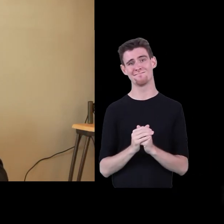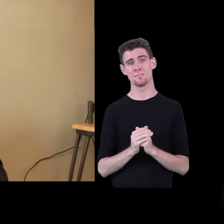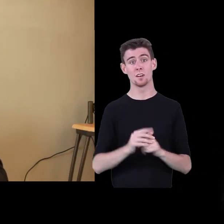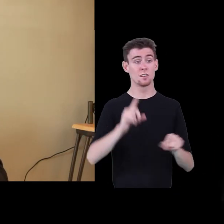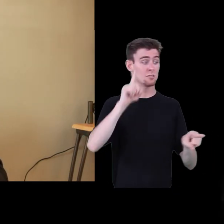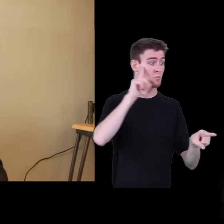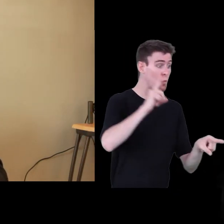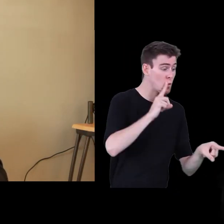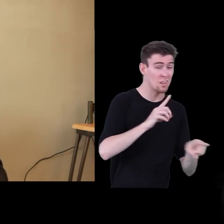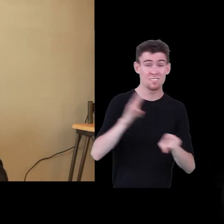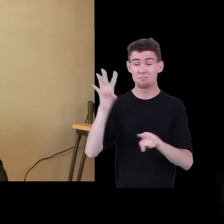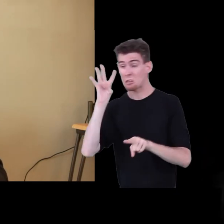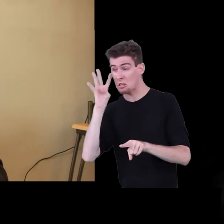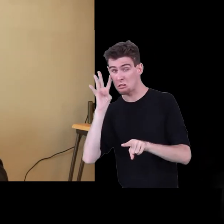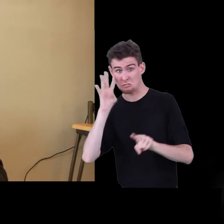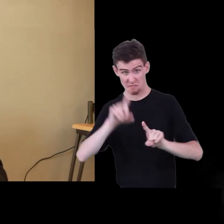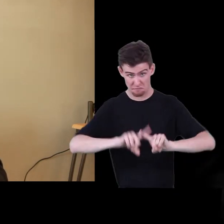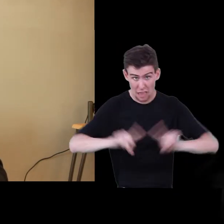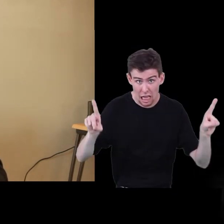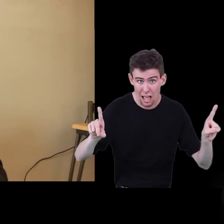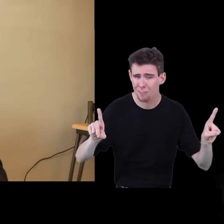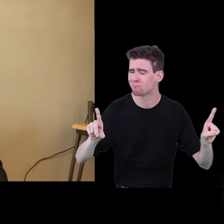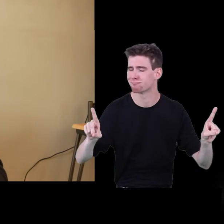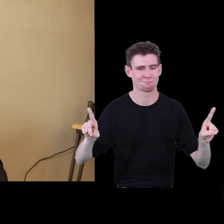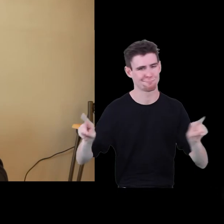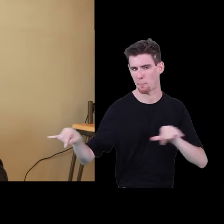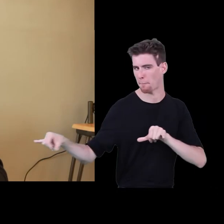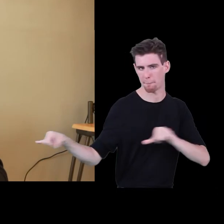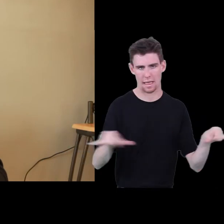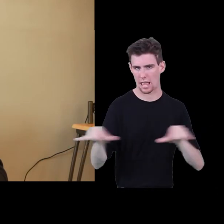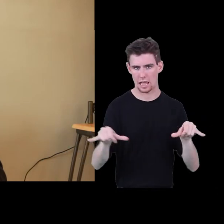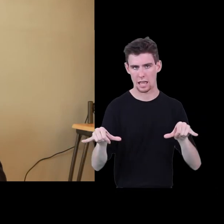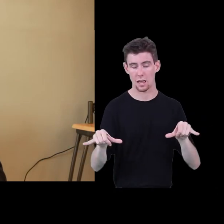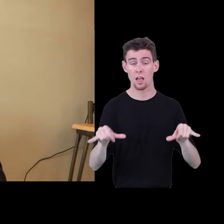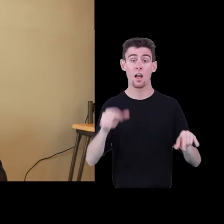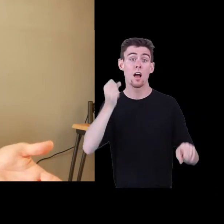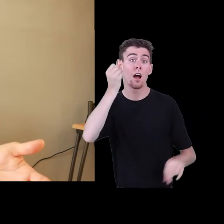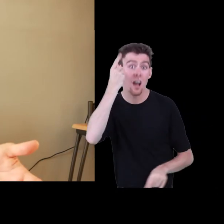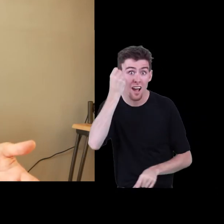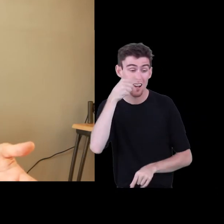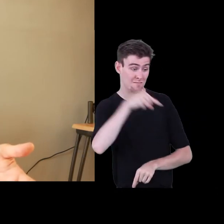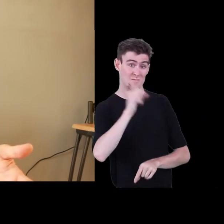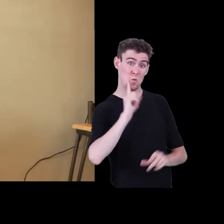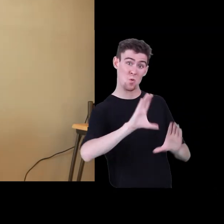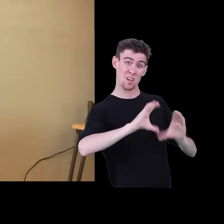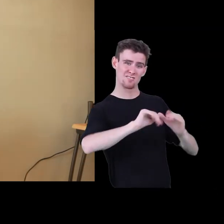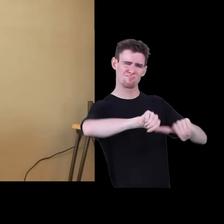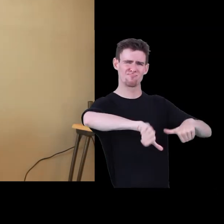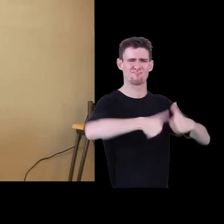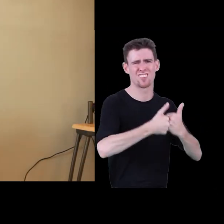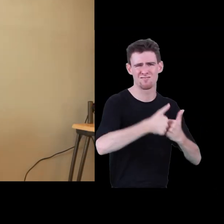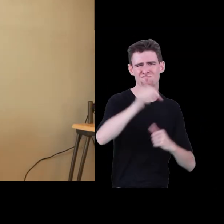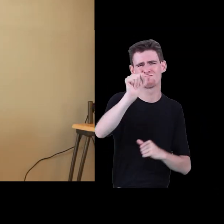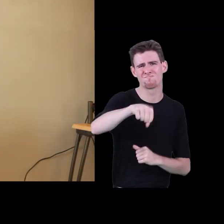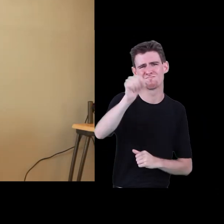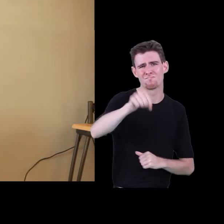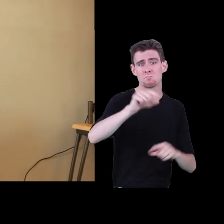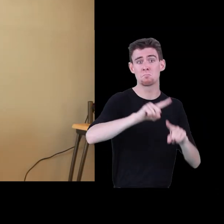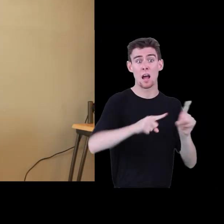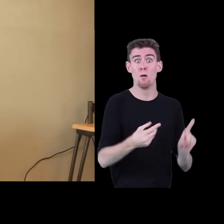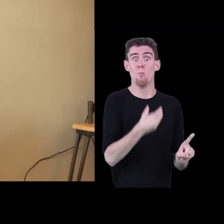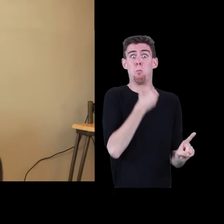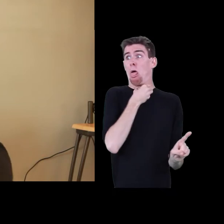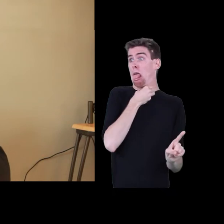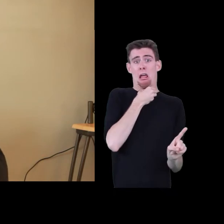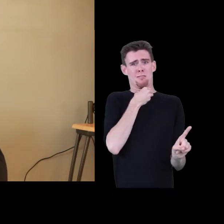puissent s'épanouir. Même s'ils ont une surdité. Tous les enfants ont le même potentiel dans la vie. Ils doivent composer avec leur surdité. Ça ne veut pas dire